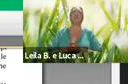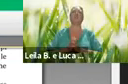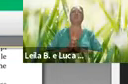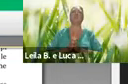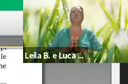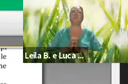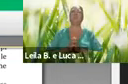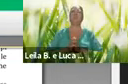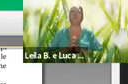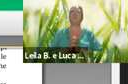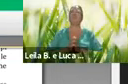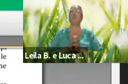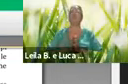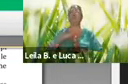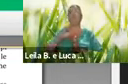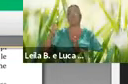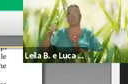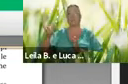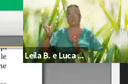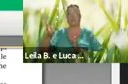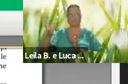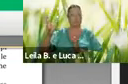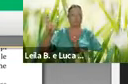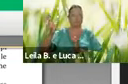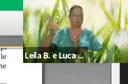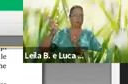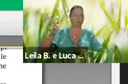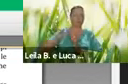Solo Loki, tuttavia, non avrebbe dovuto